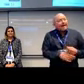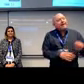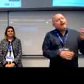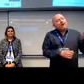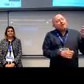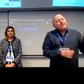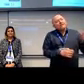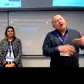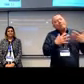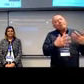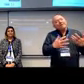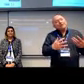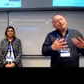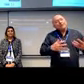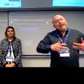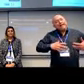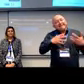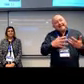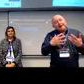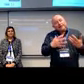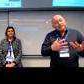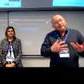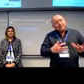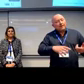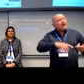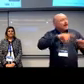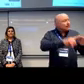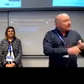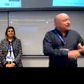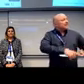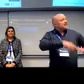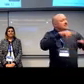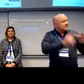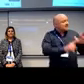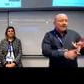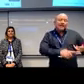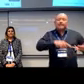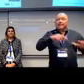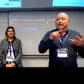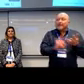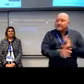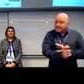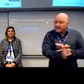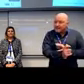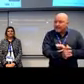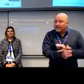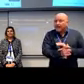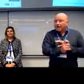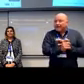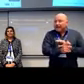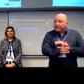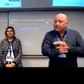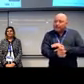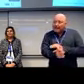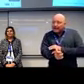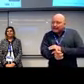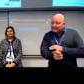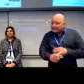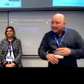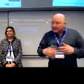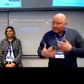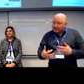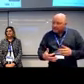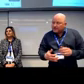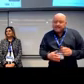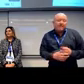français et aussi, on pense que si la ressource est offerte en français, si elle est libre et si elle est calquée sur la